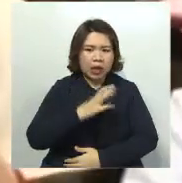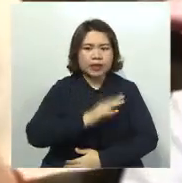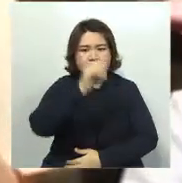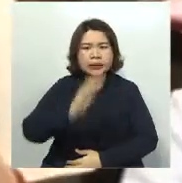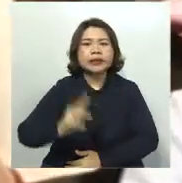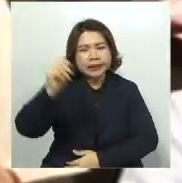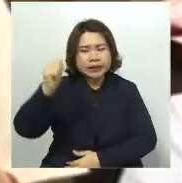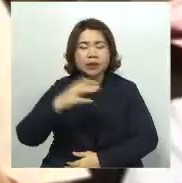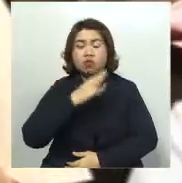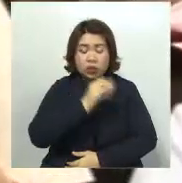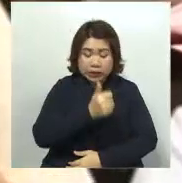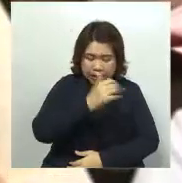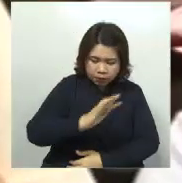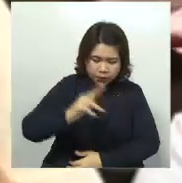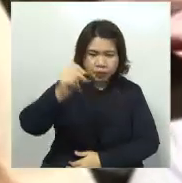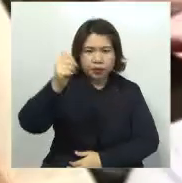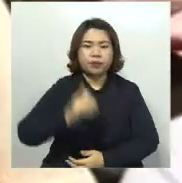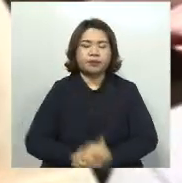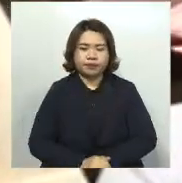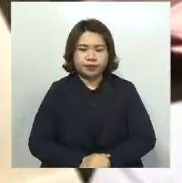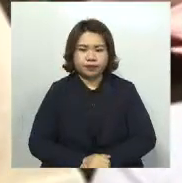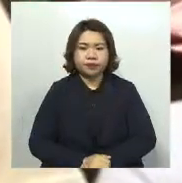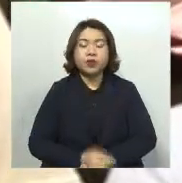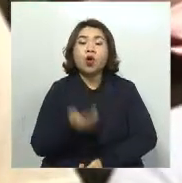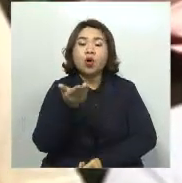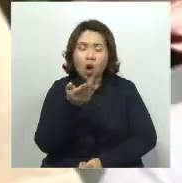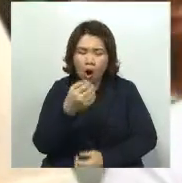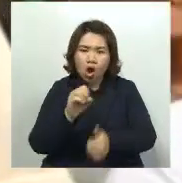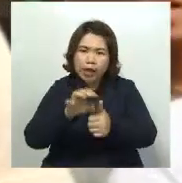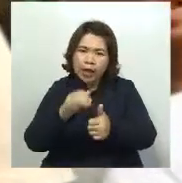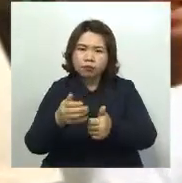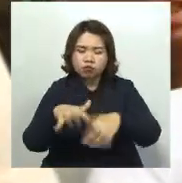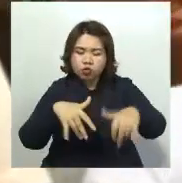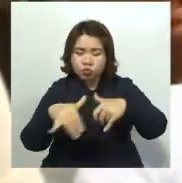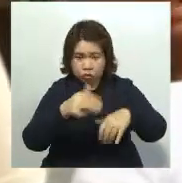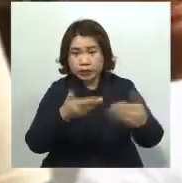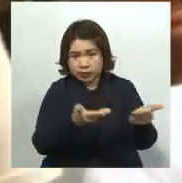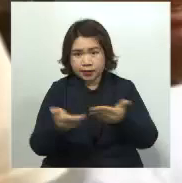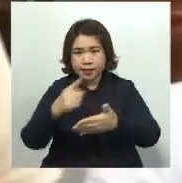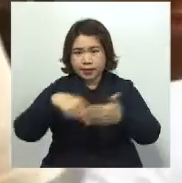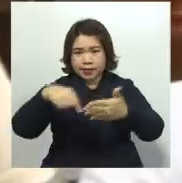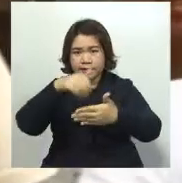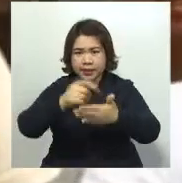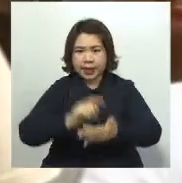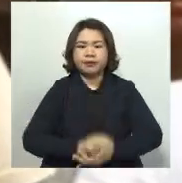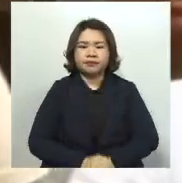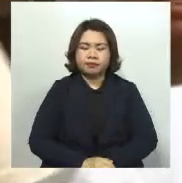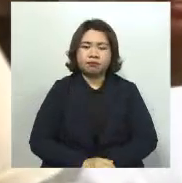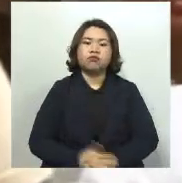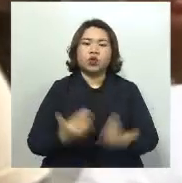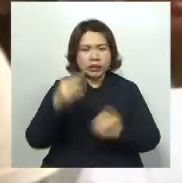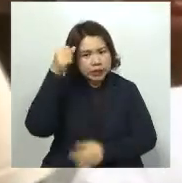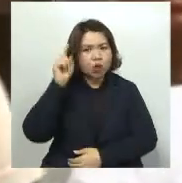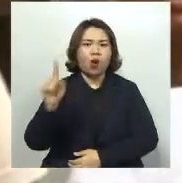ะครับดีอยู่แล้วก็อยากให้ดีขึ้นอีก อยากให้เชิญชวนประชาชนออกมาใช้สิทธิ์ค่ะ ก็วันนี้เป็นวันเดียวนะครับที่ทุกคนจะ